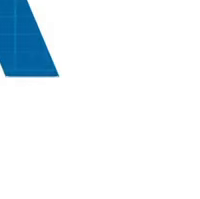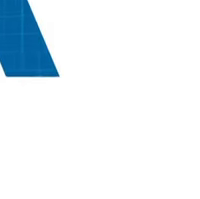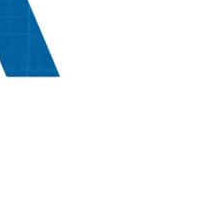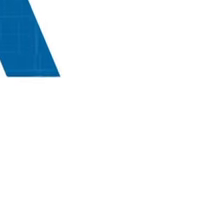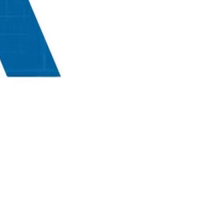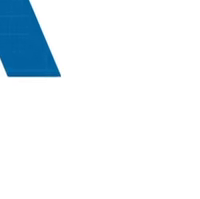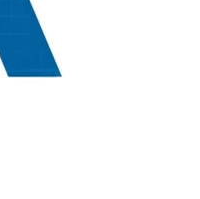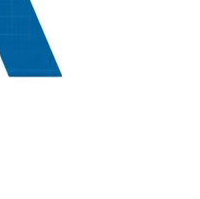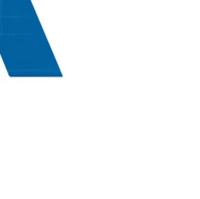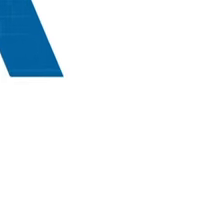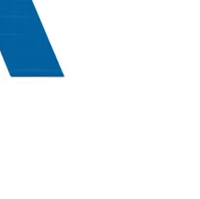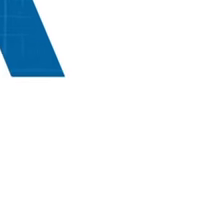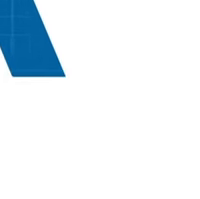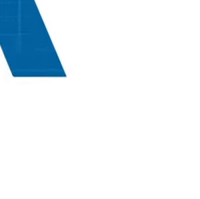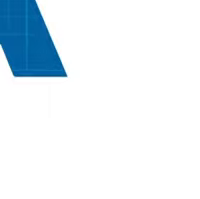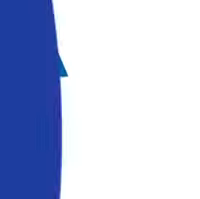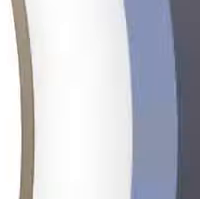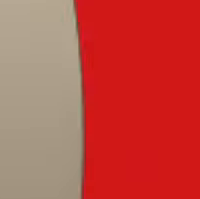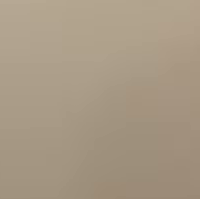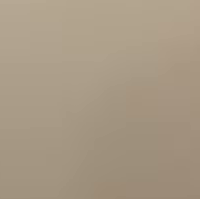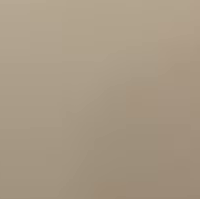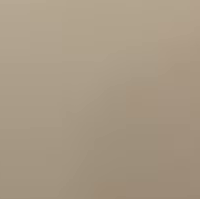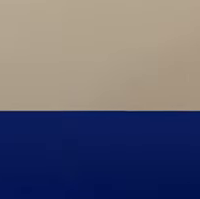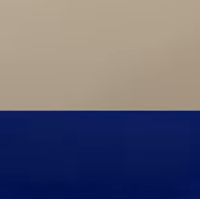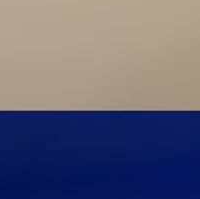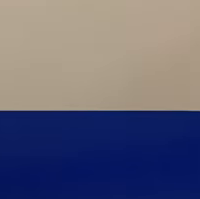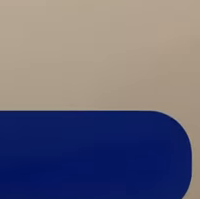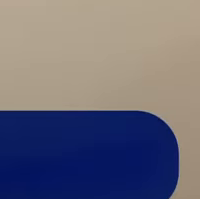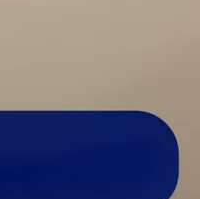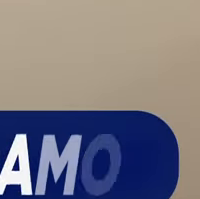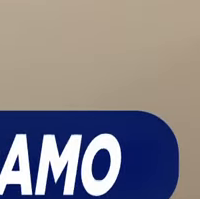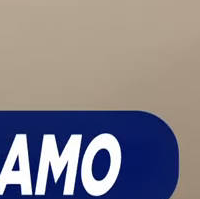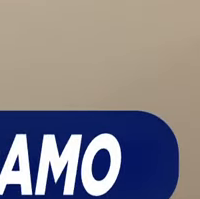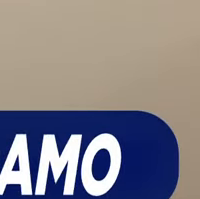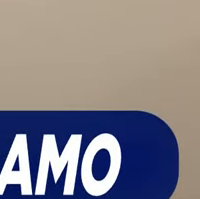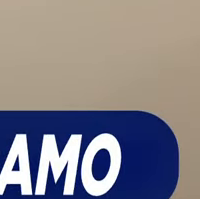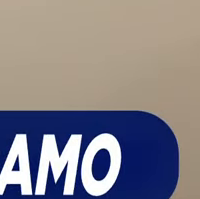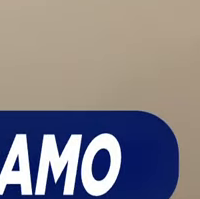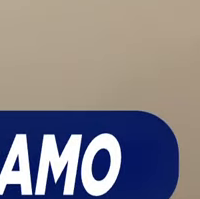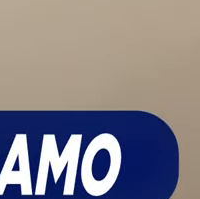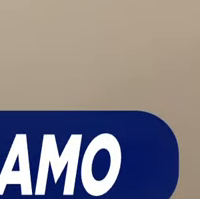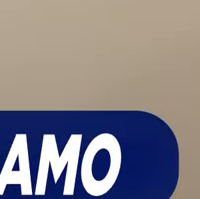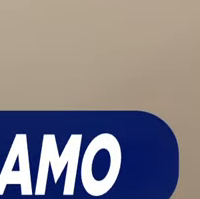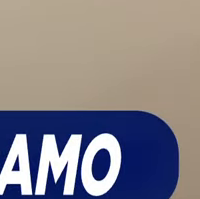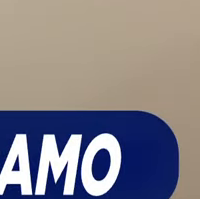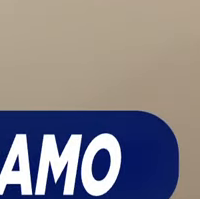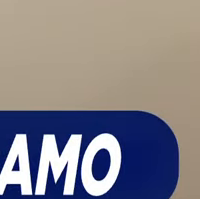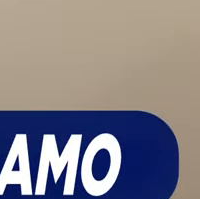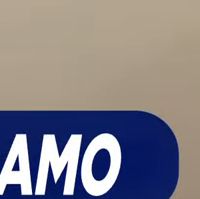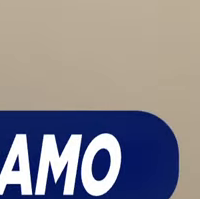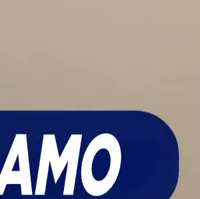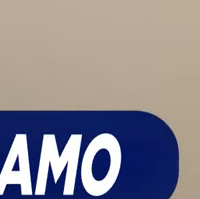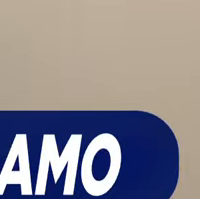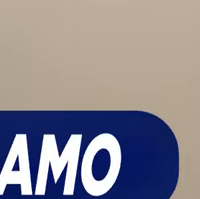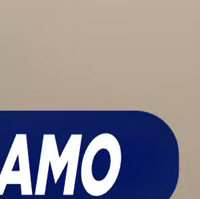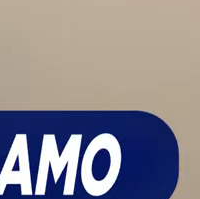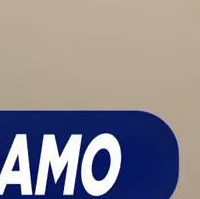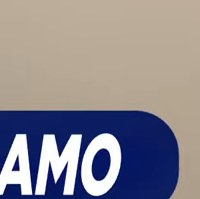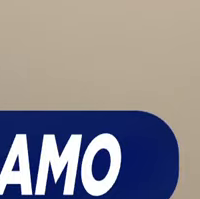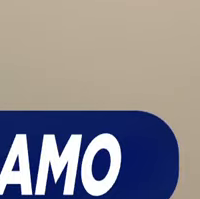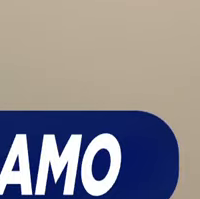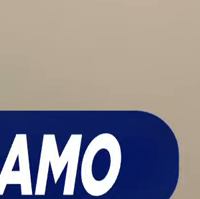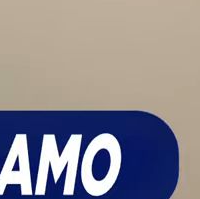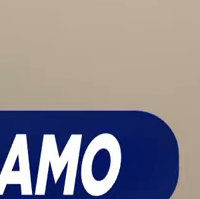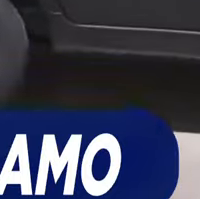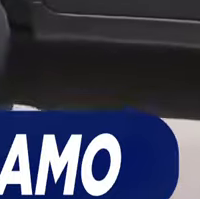ulo ng ating mga nagbabagang balita. Suspendidong Negros Oriental Congressman Arnulfo